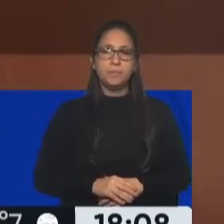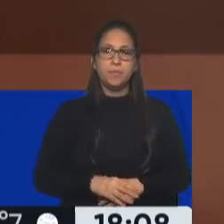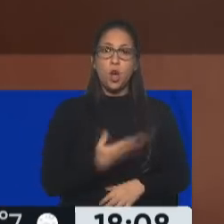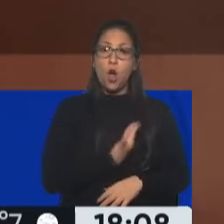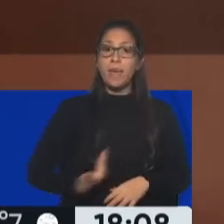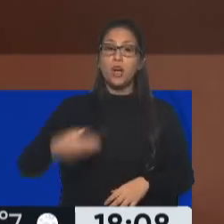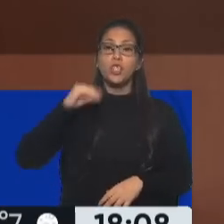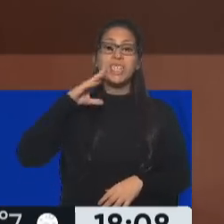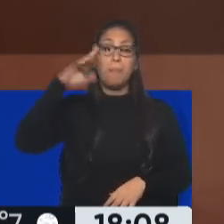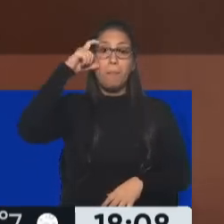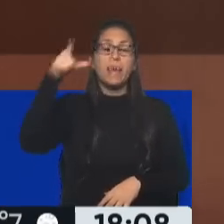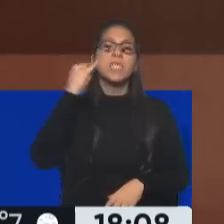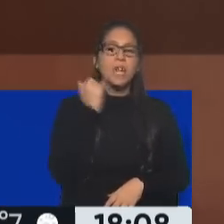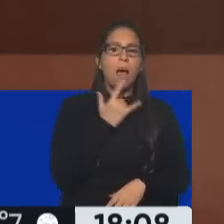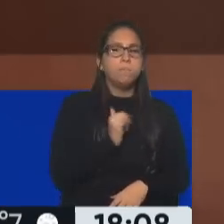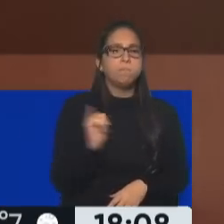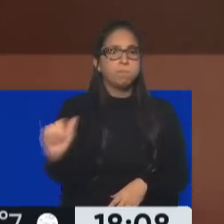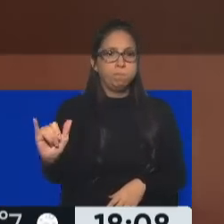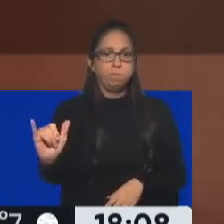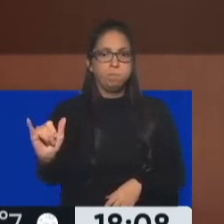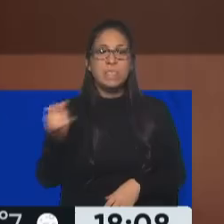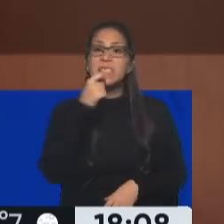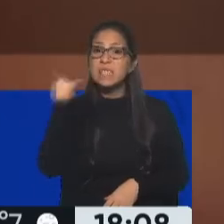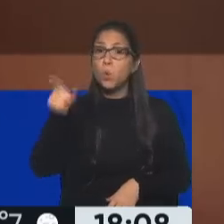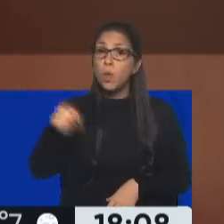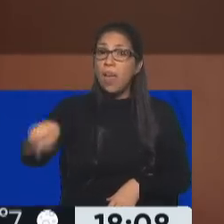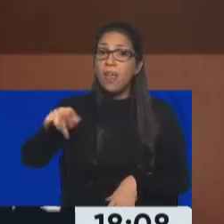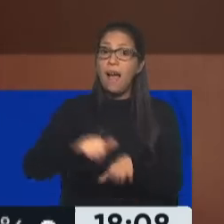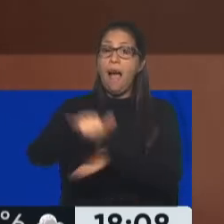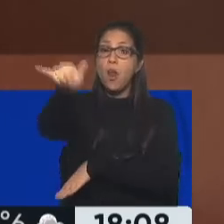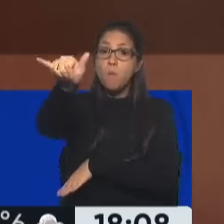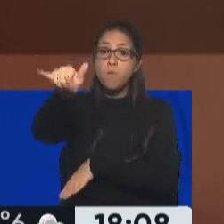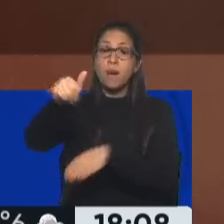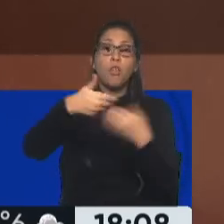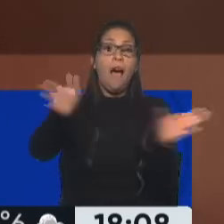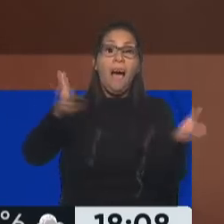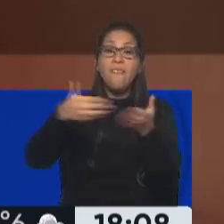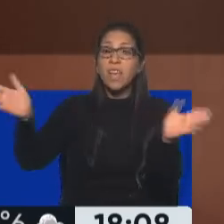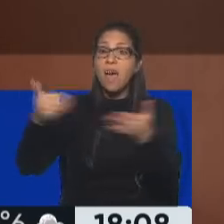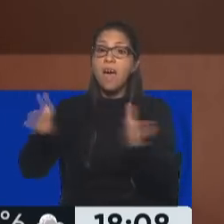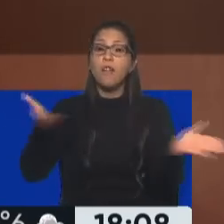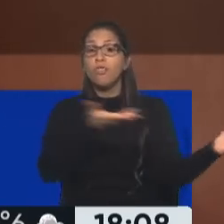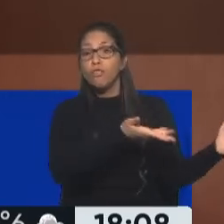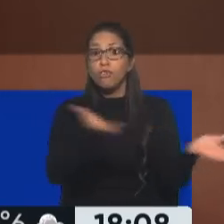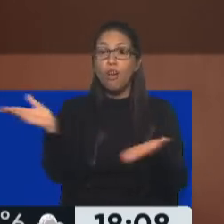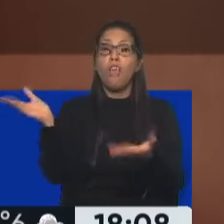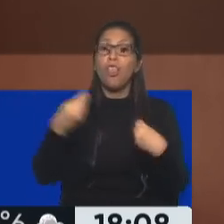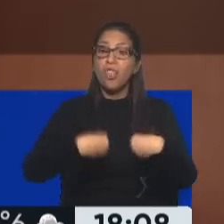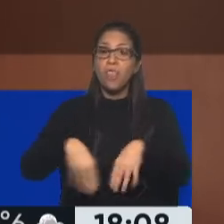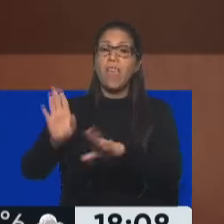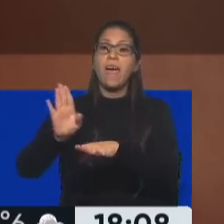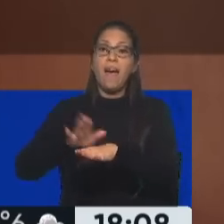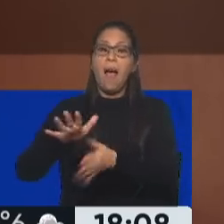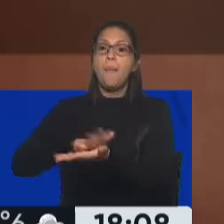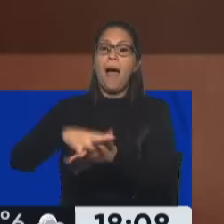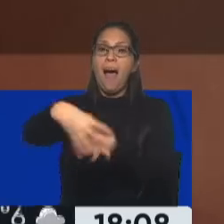يجب أن تحذر الحكومة القبرصية أن فتح المطارات والقواعد